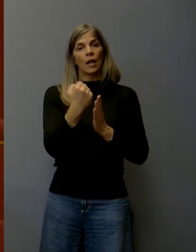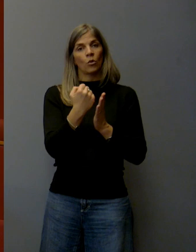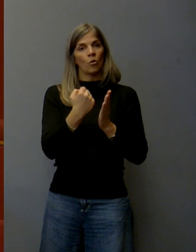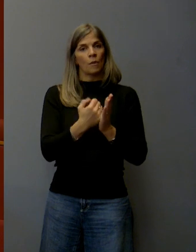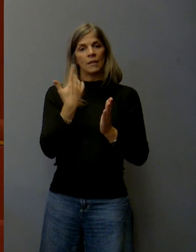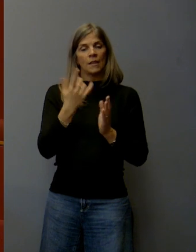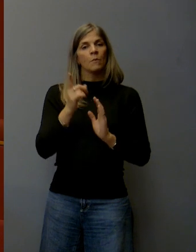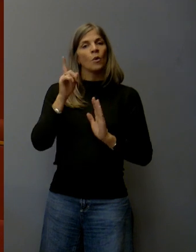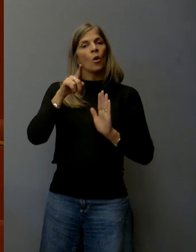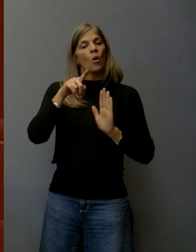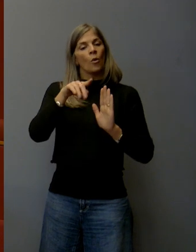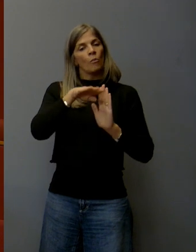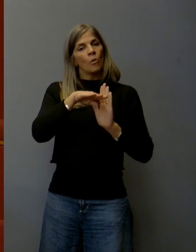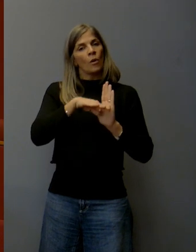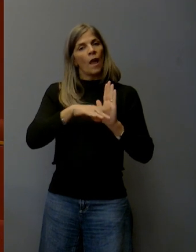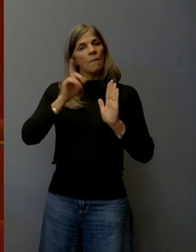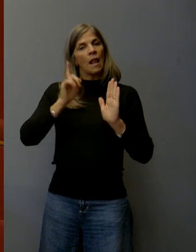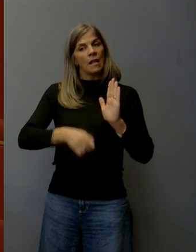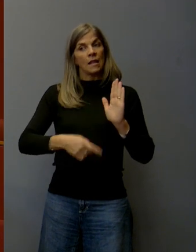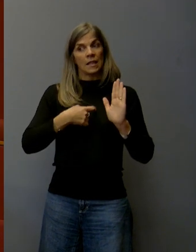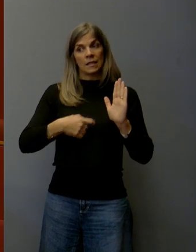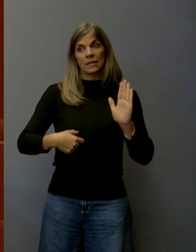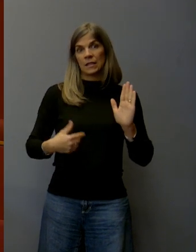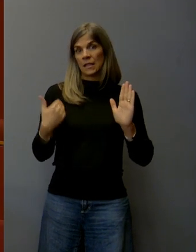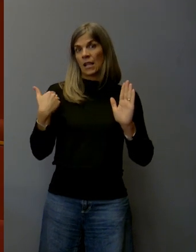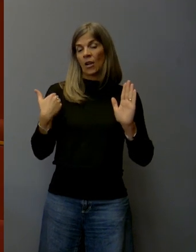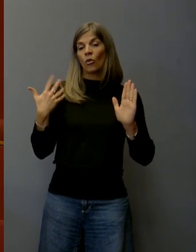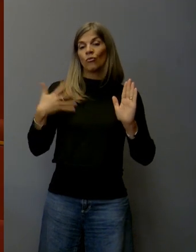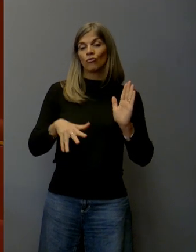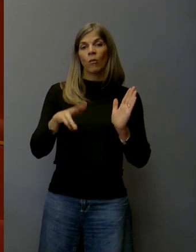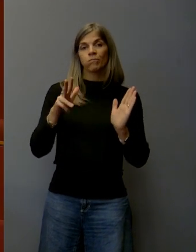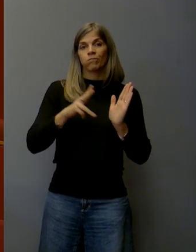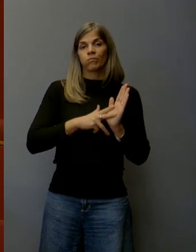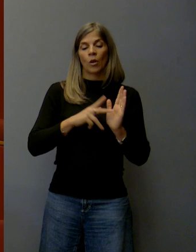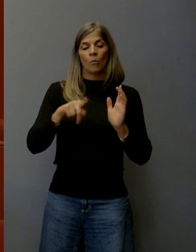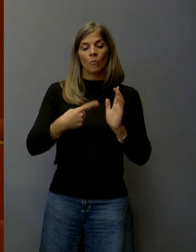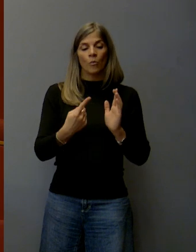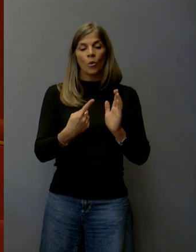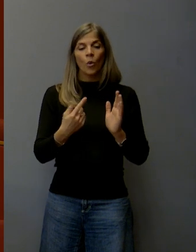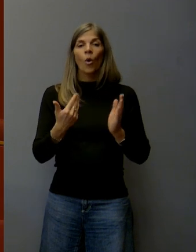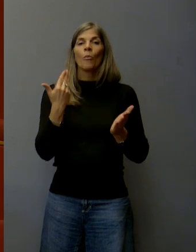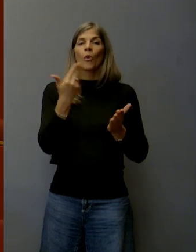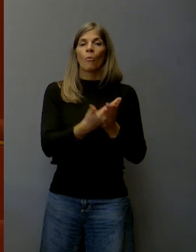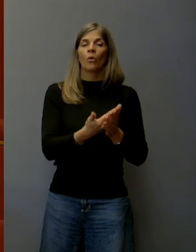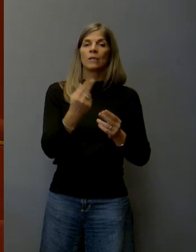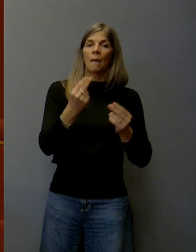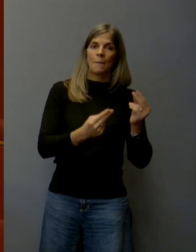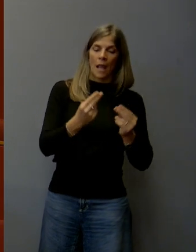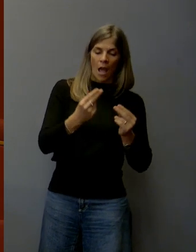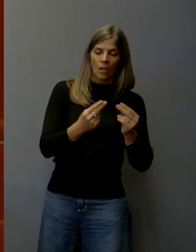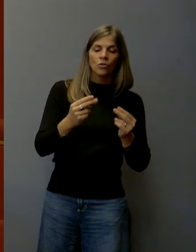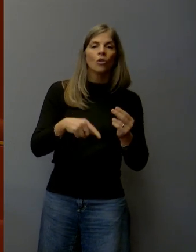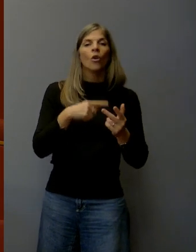linee programmatiche e abbiamo provato qualche mese fa la bozza di bilancio e i documenti che poi vengono portati